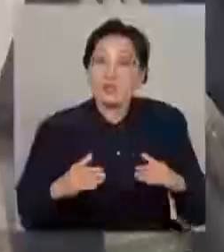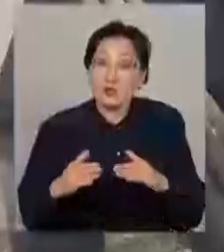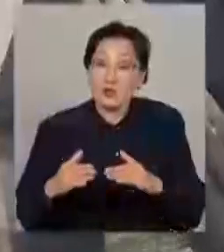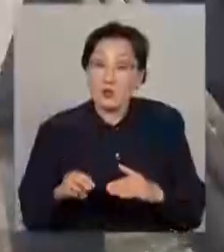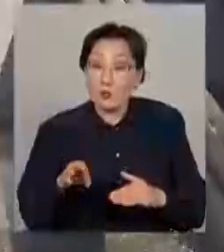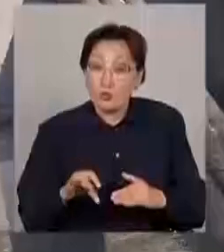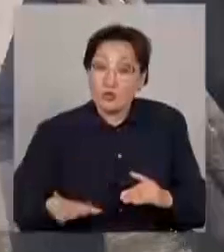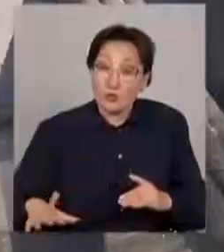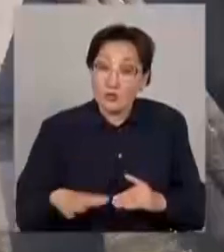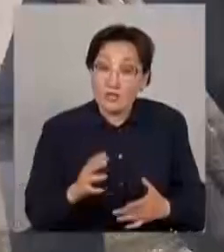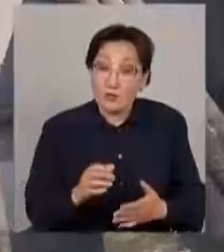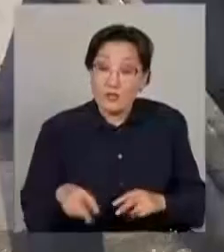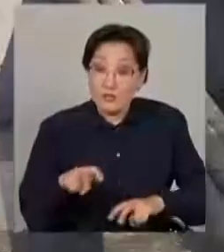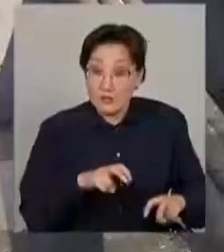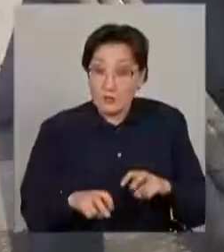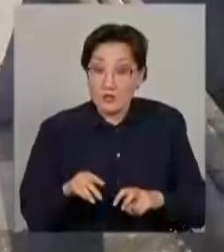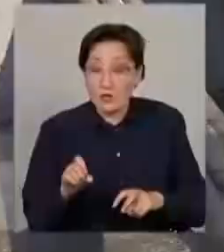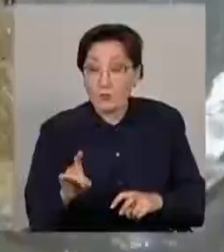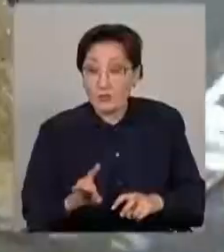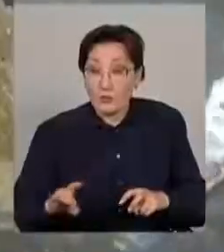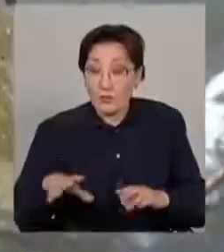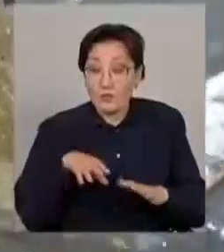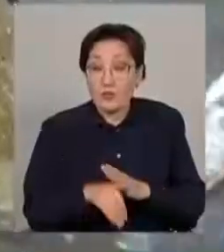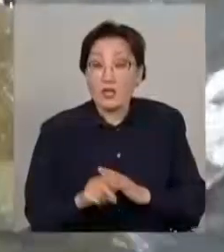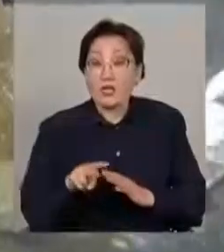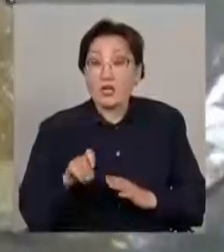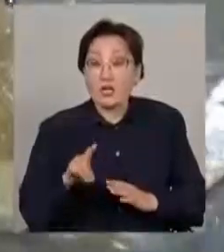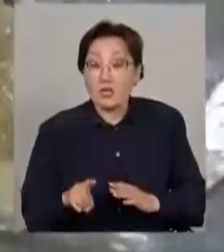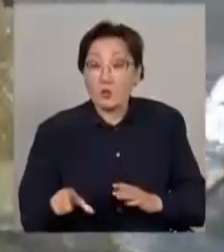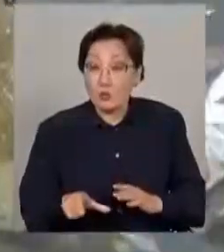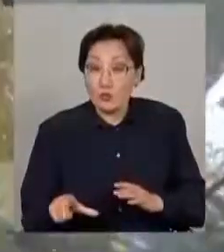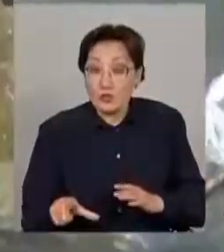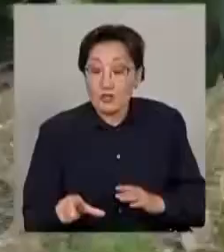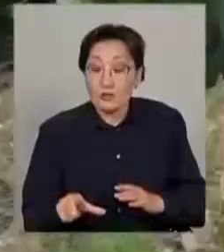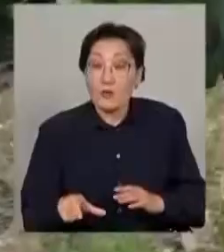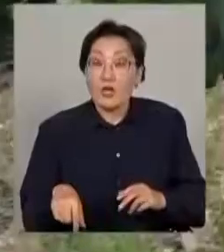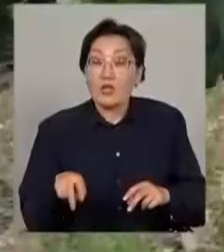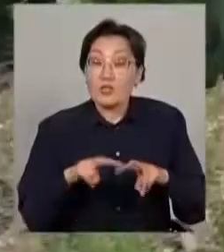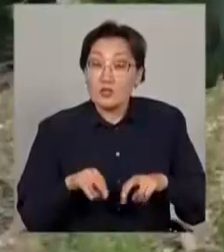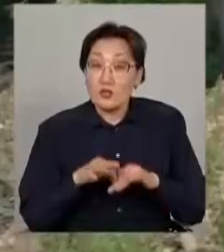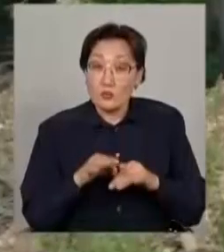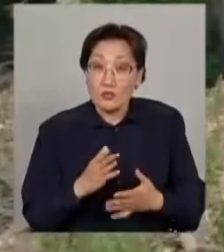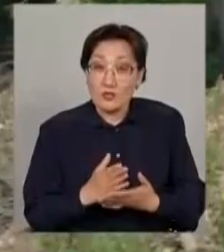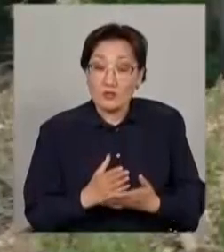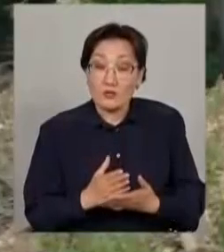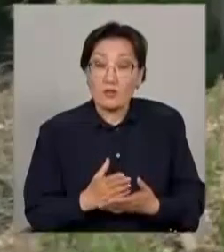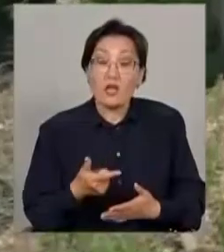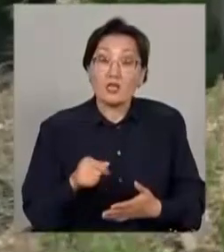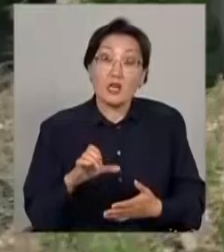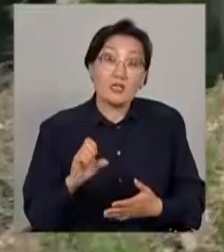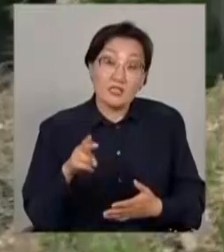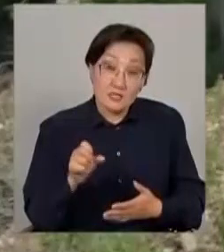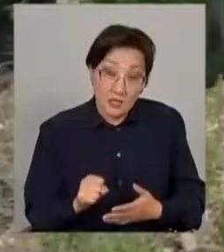қоқыс орындарын анықтайды. Бүгін олар Наурызбай ауданына қарасты Қарғалы өзені бойына тексеріс жасады. Газ қорындары, архитектура бар